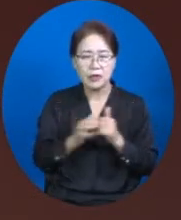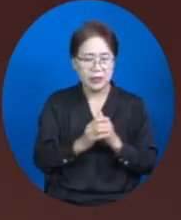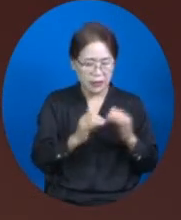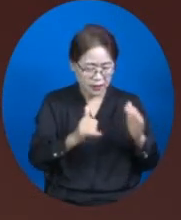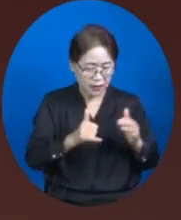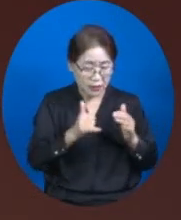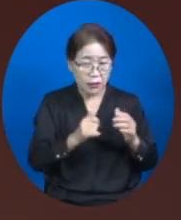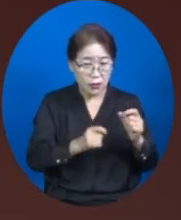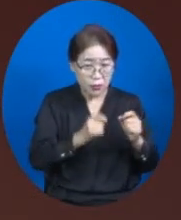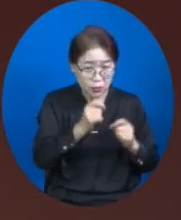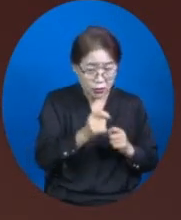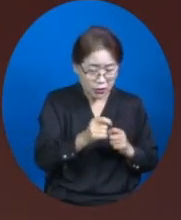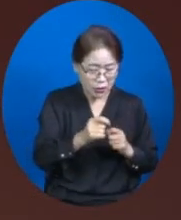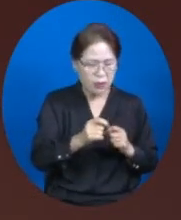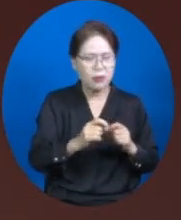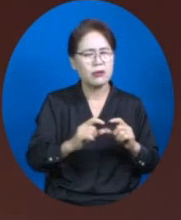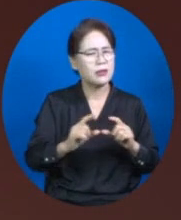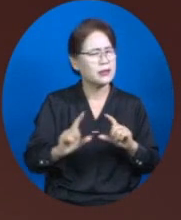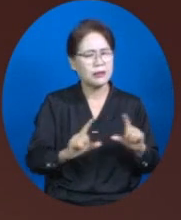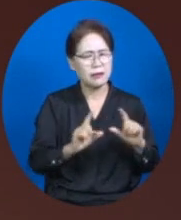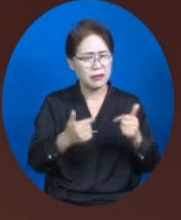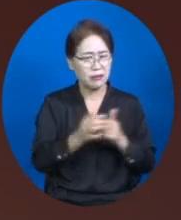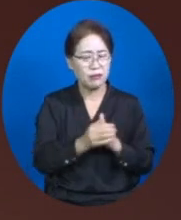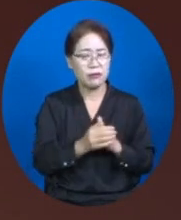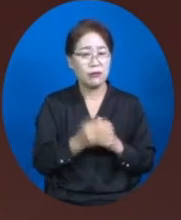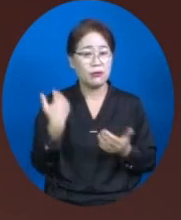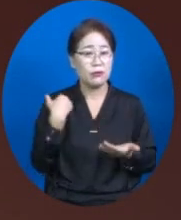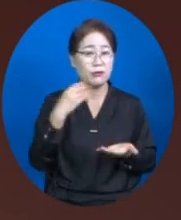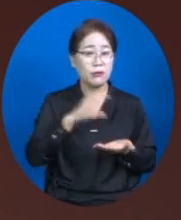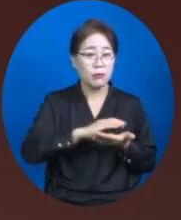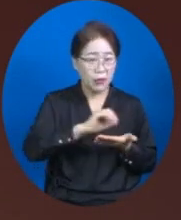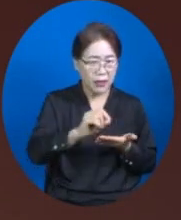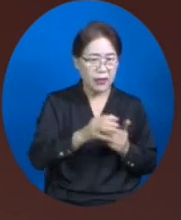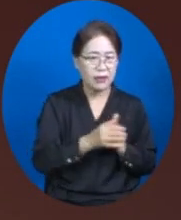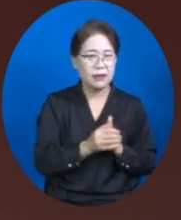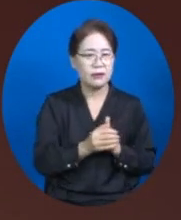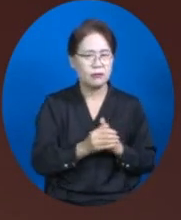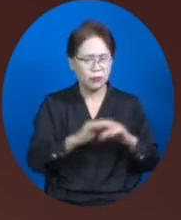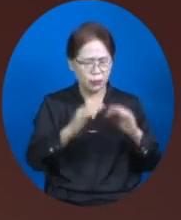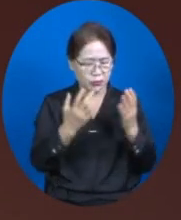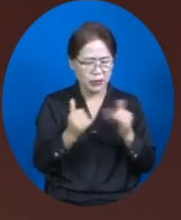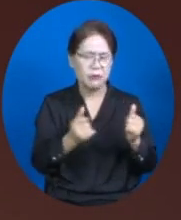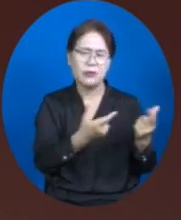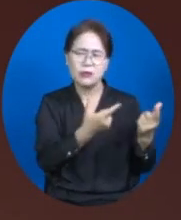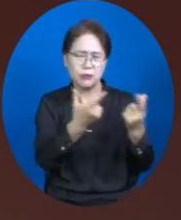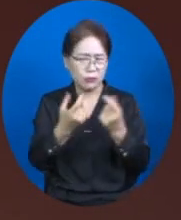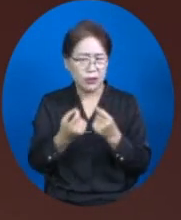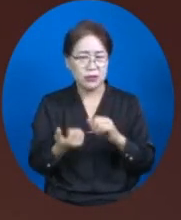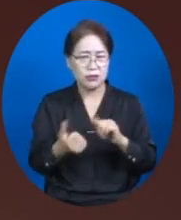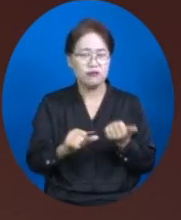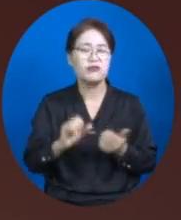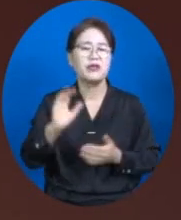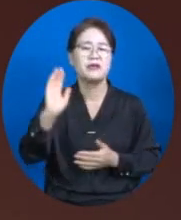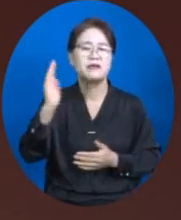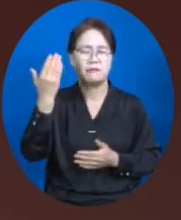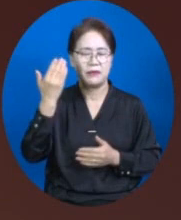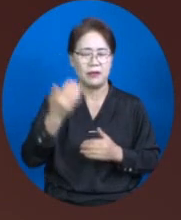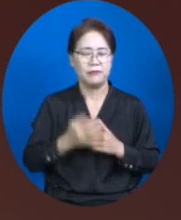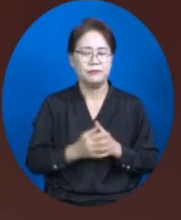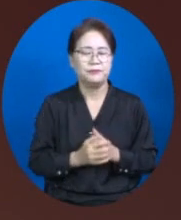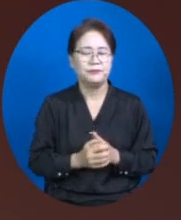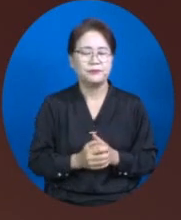세상에서 영원히 사는 것이 아니라 돌아가게 되어 있습니다 한 사람도 예없이 죽음을 경험할 수밖에 없다는